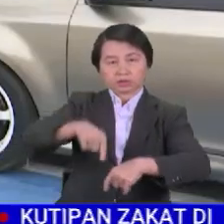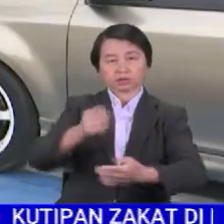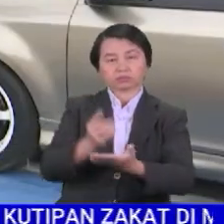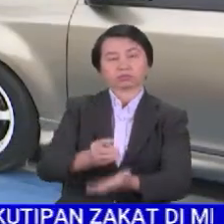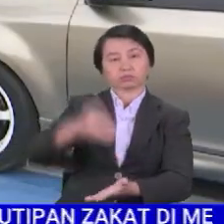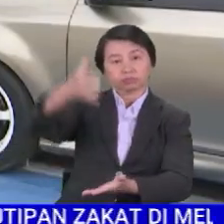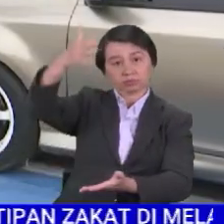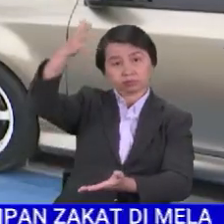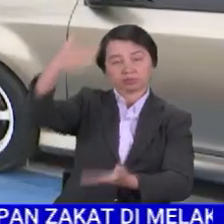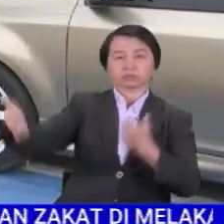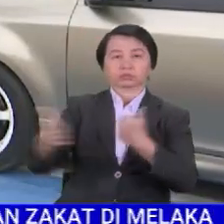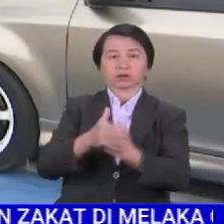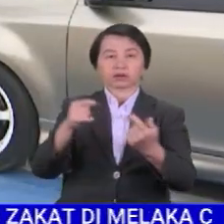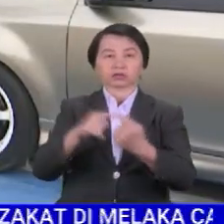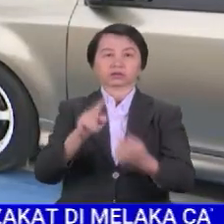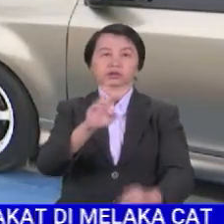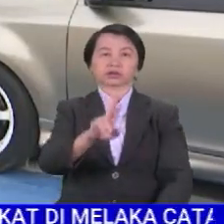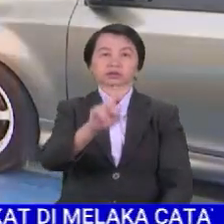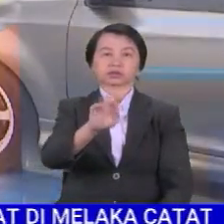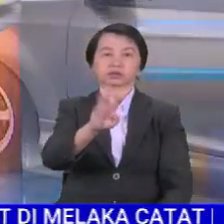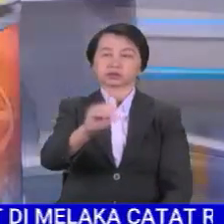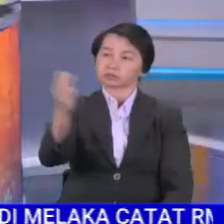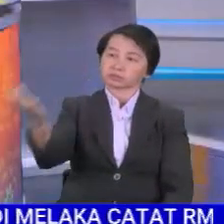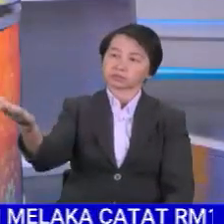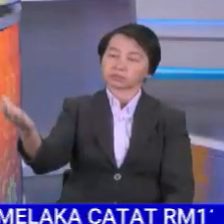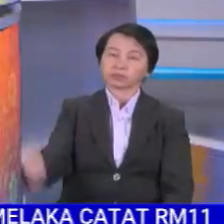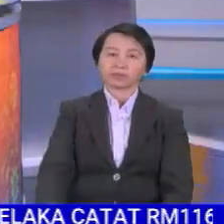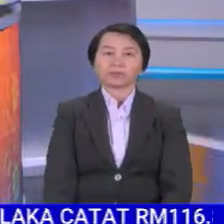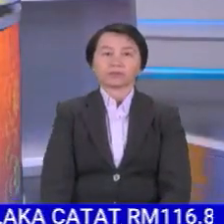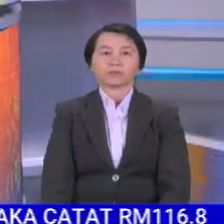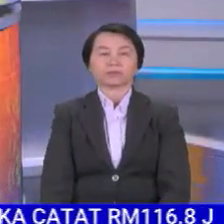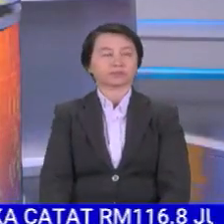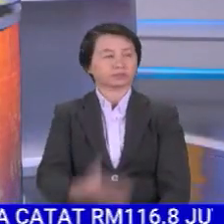dataran mereka kembali bersama Shahih di angkasa Puri terima kasih